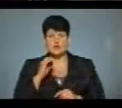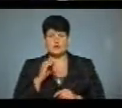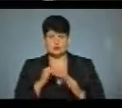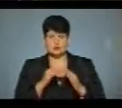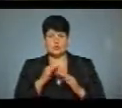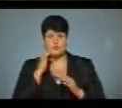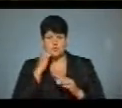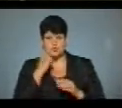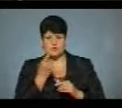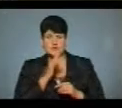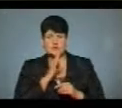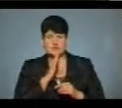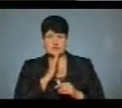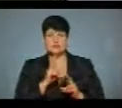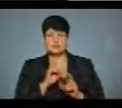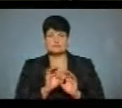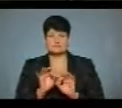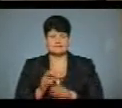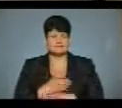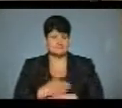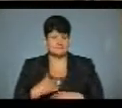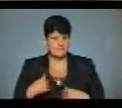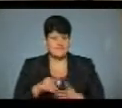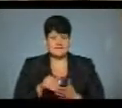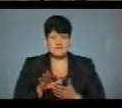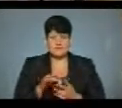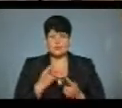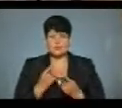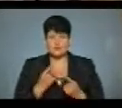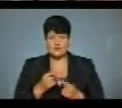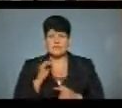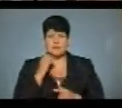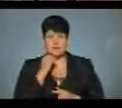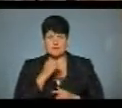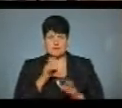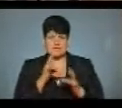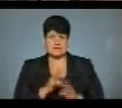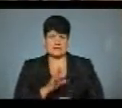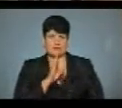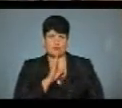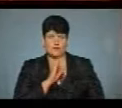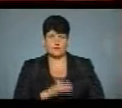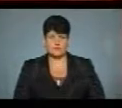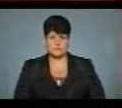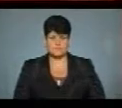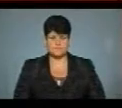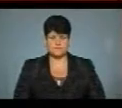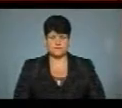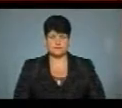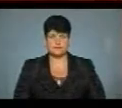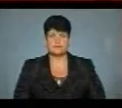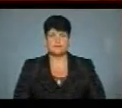дівчат. Ніхто із сусідів коментар давати не захотів. Відмовилася говорити і бабуся травмованої.